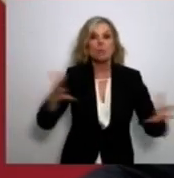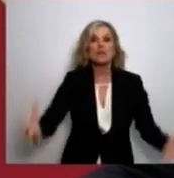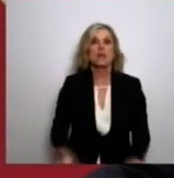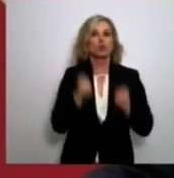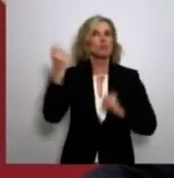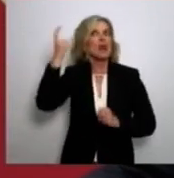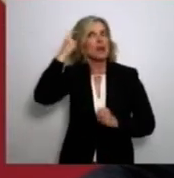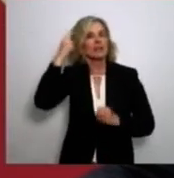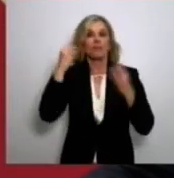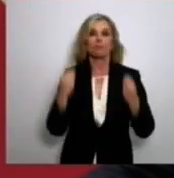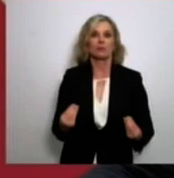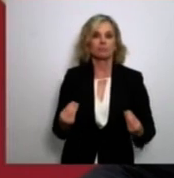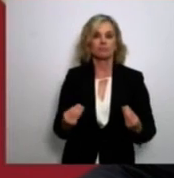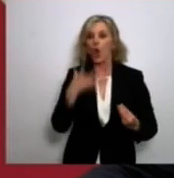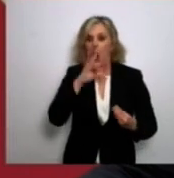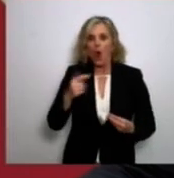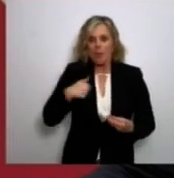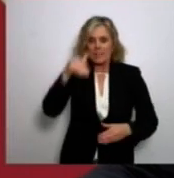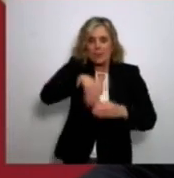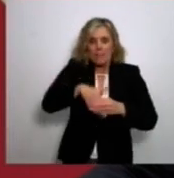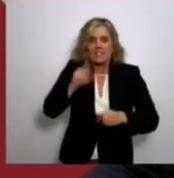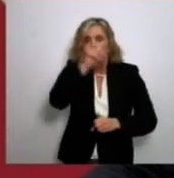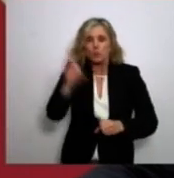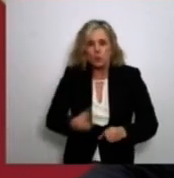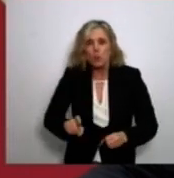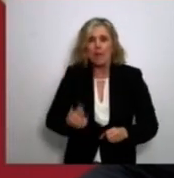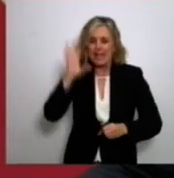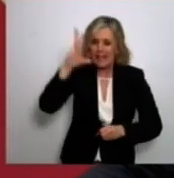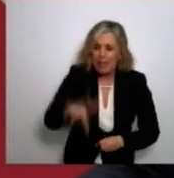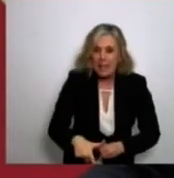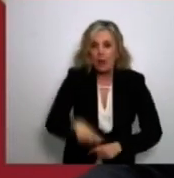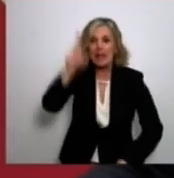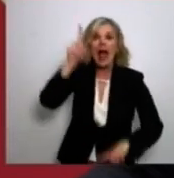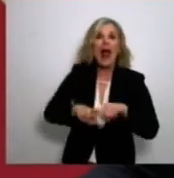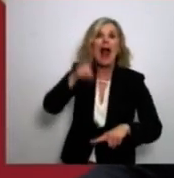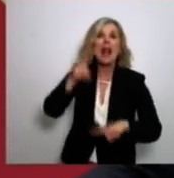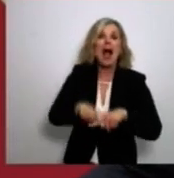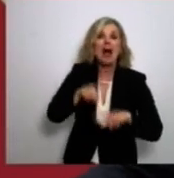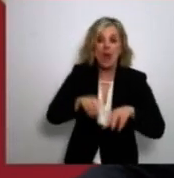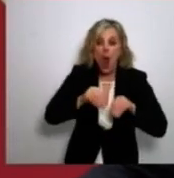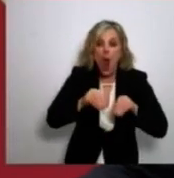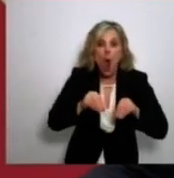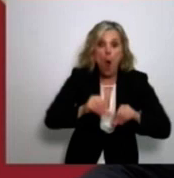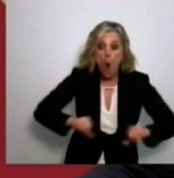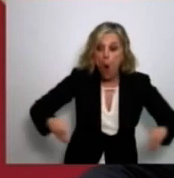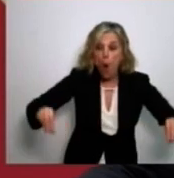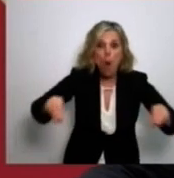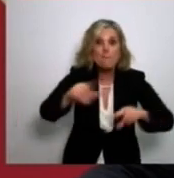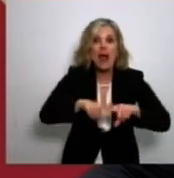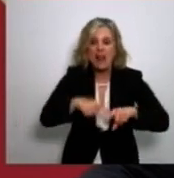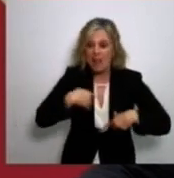αντιληφθούμε, γιατί είμαστε μέρος, κομμάτι, σάρκα και αίμα αυτής της πατρίδος. Από αυτό το χώμα ξεπηδήσαμε.